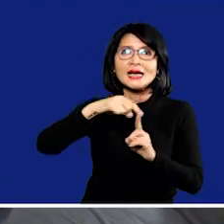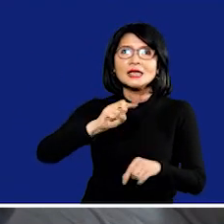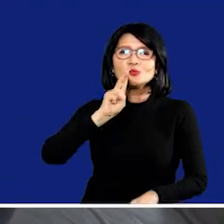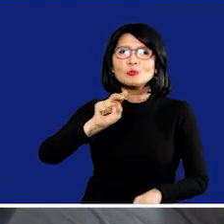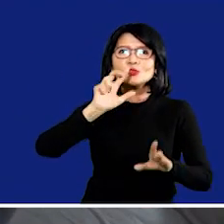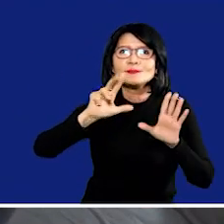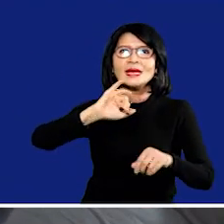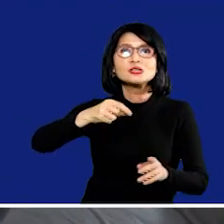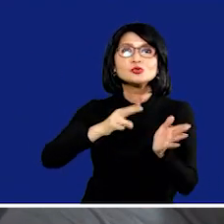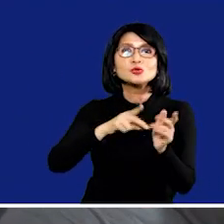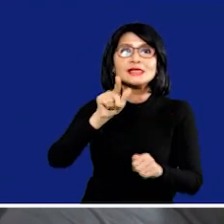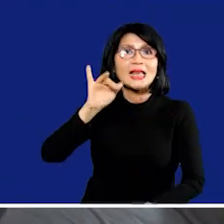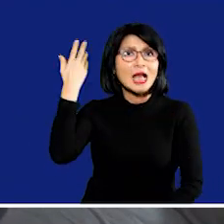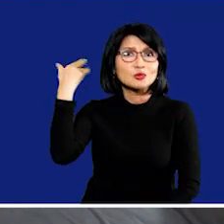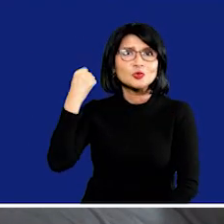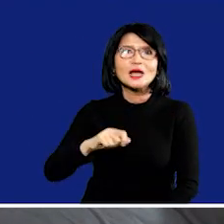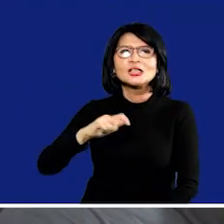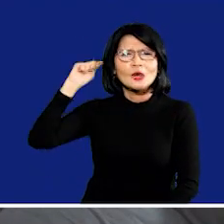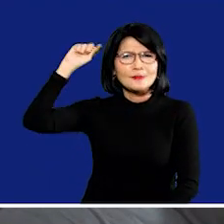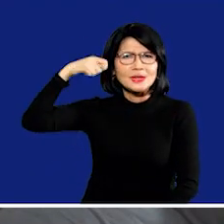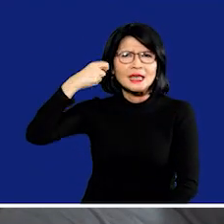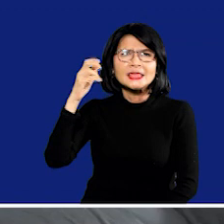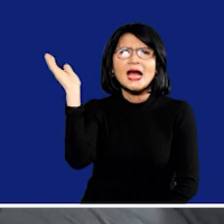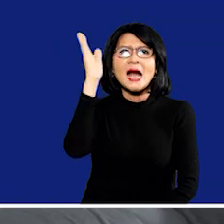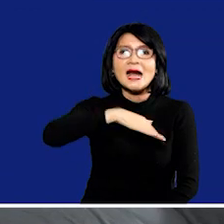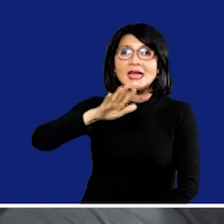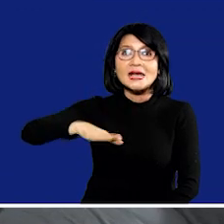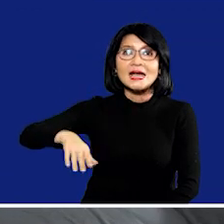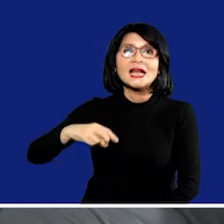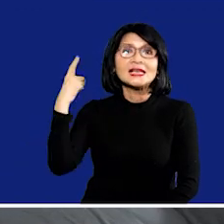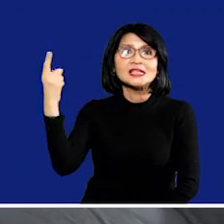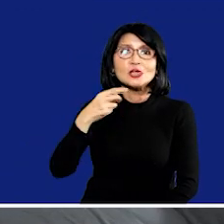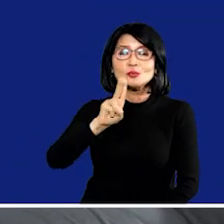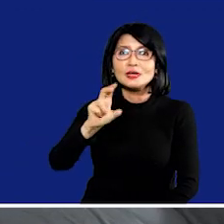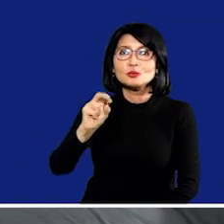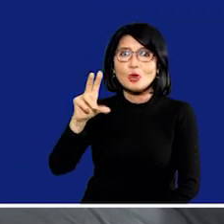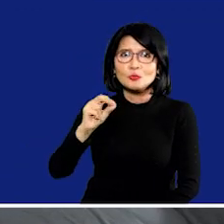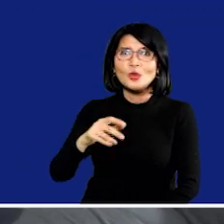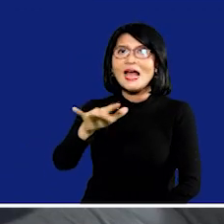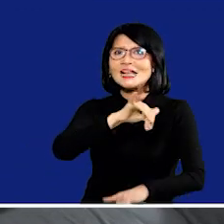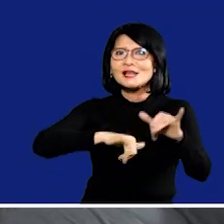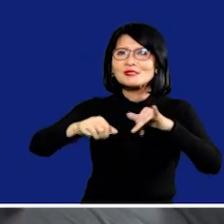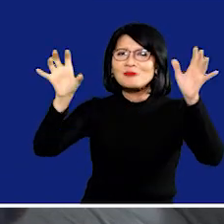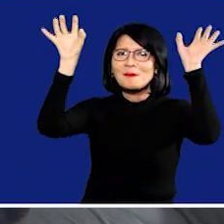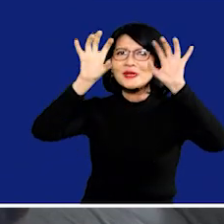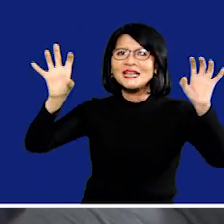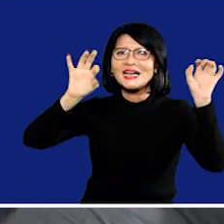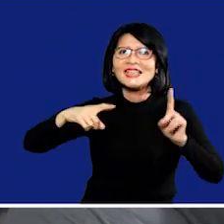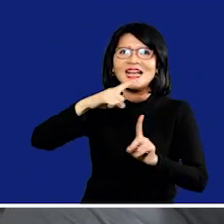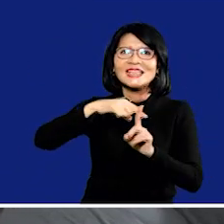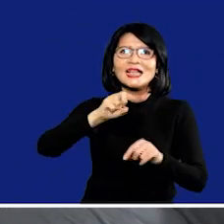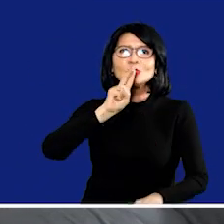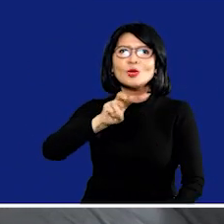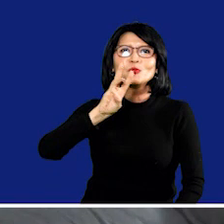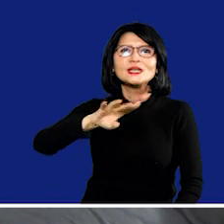pada tanggal 29 Juni lalu, sekaligus memperingati Hari Anak Nasional 2020 yang kita sama-sama rayakan pada